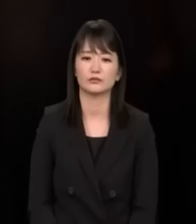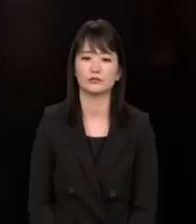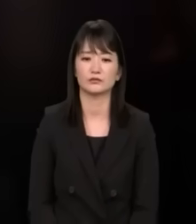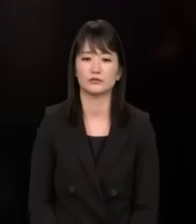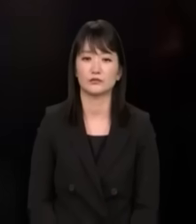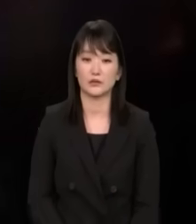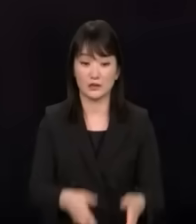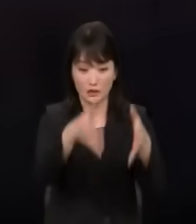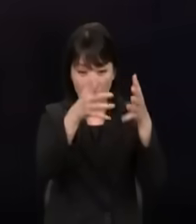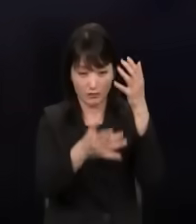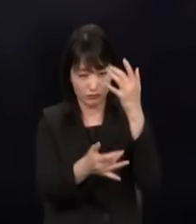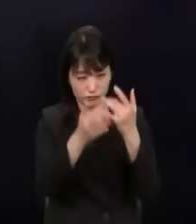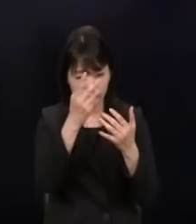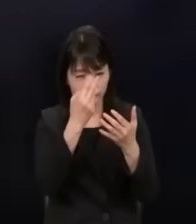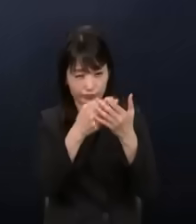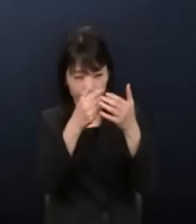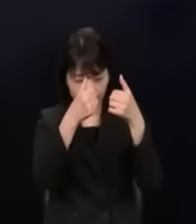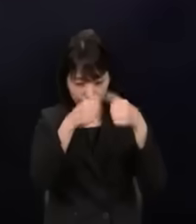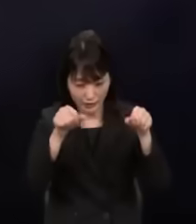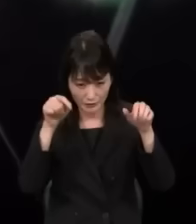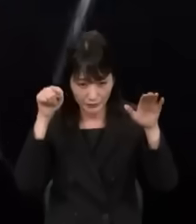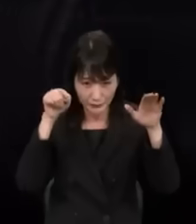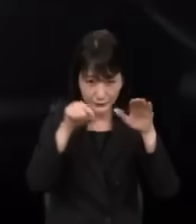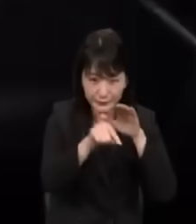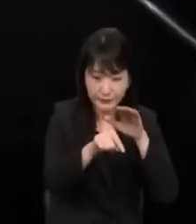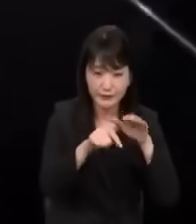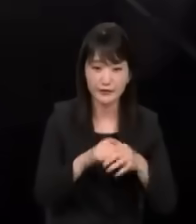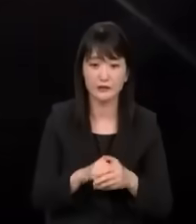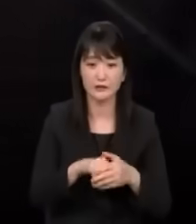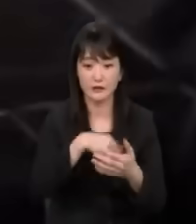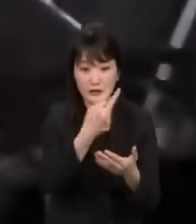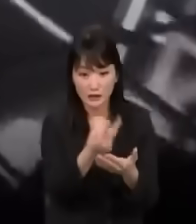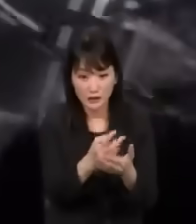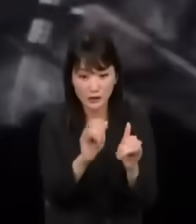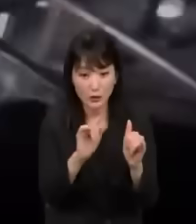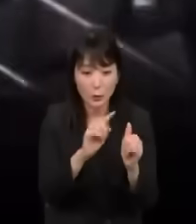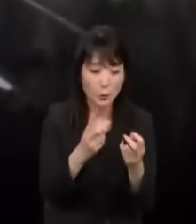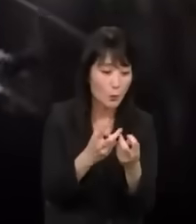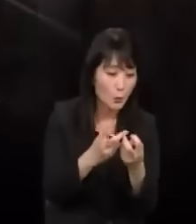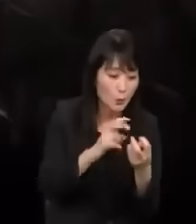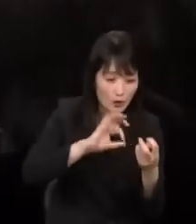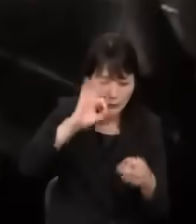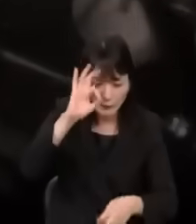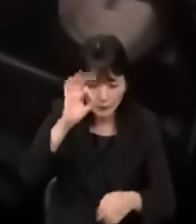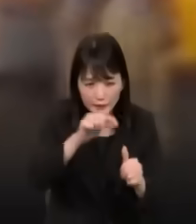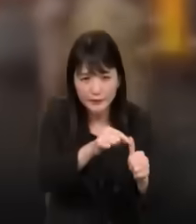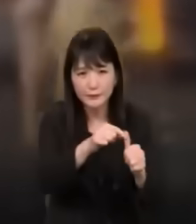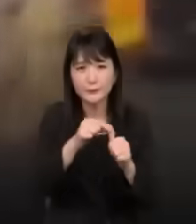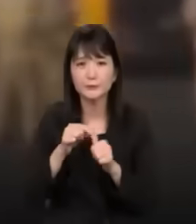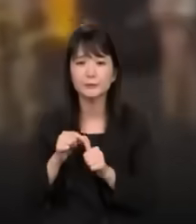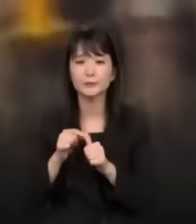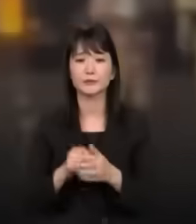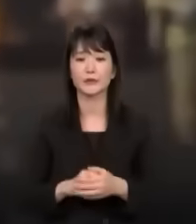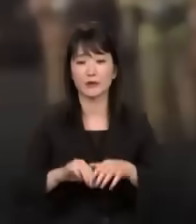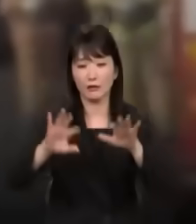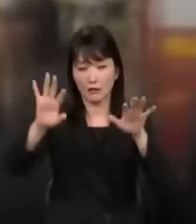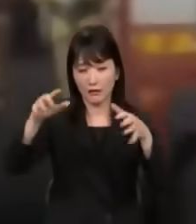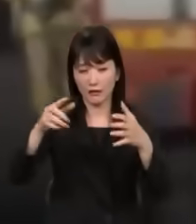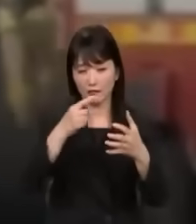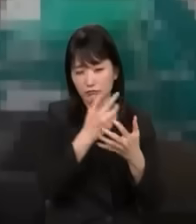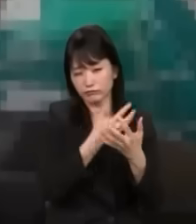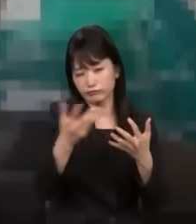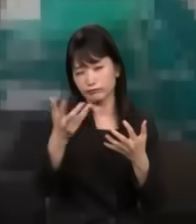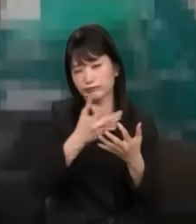불붙은 건물 창문을 깨고 안으로 들어갑니다. 쓰러져 있던 사람을 어떻게든 찾아 나옵니다. 강한 바람에 불이